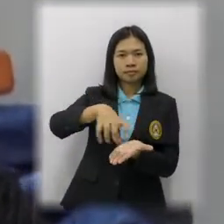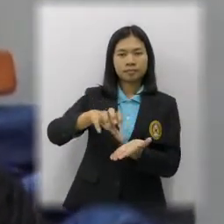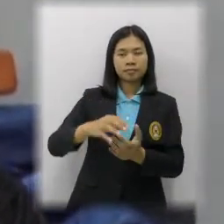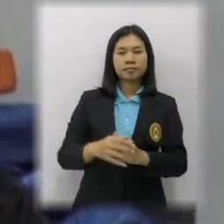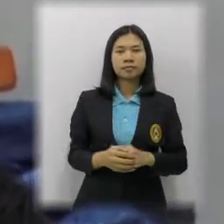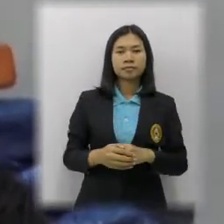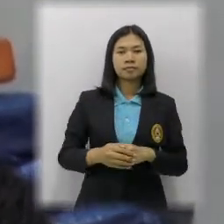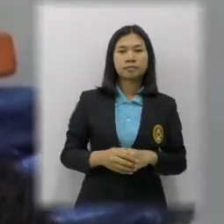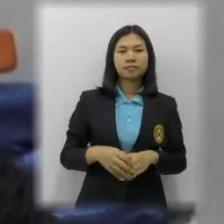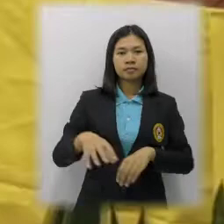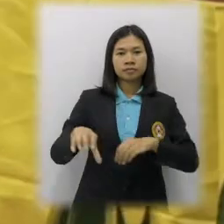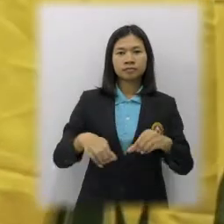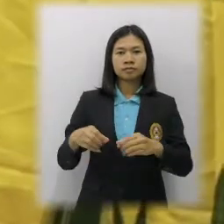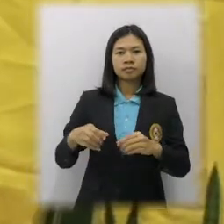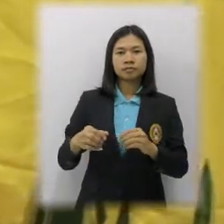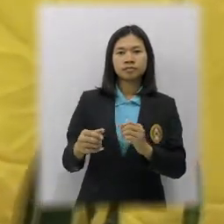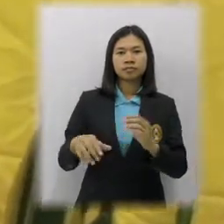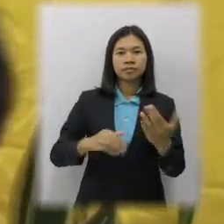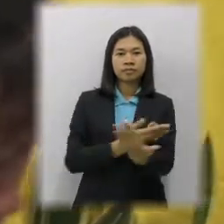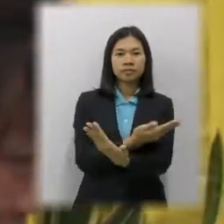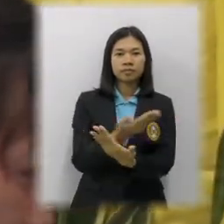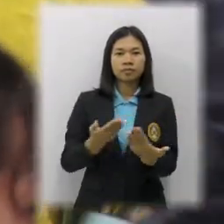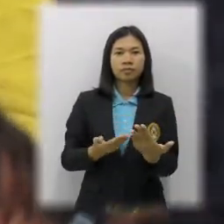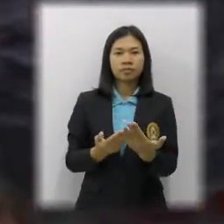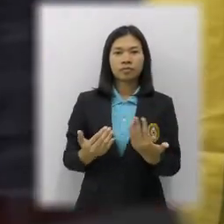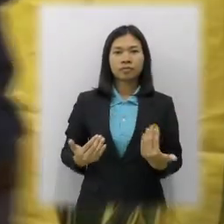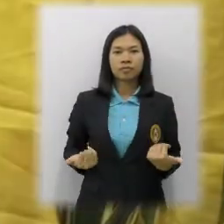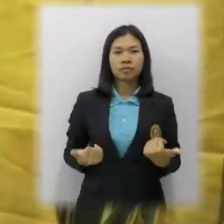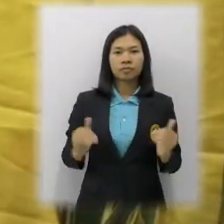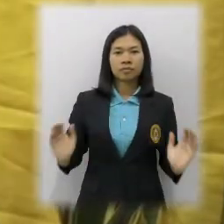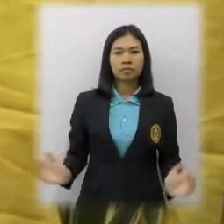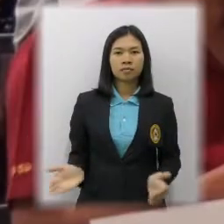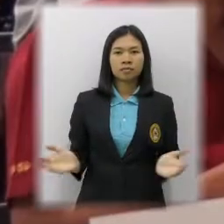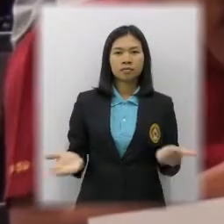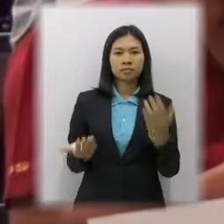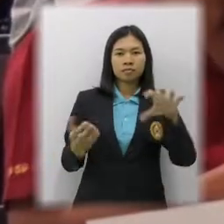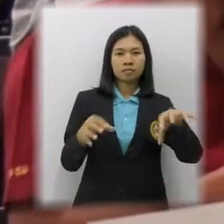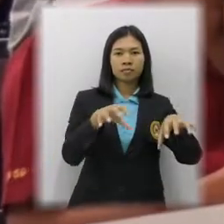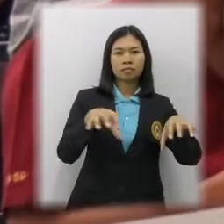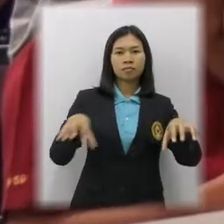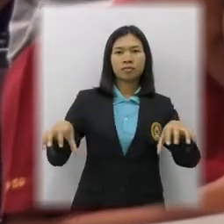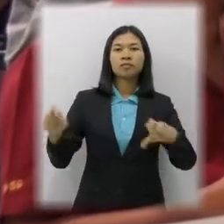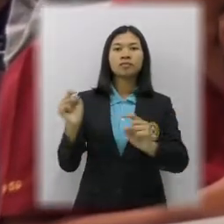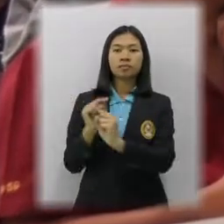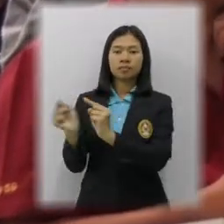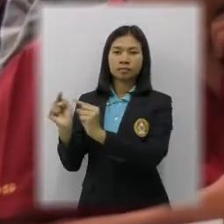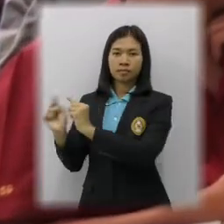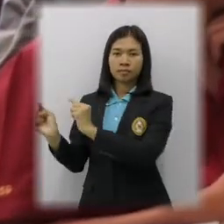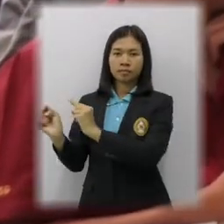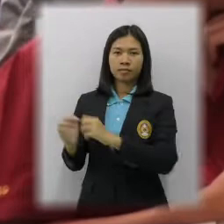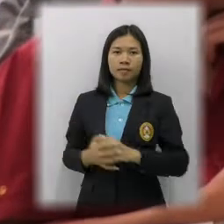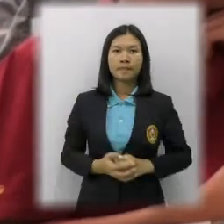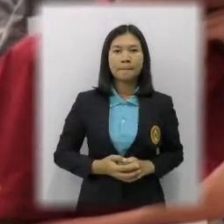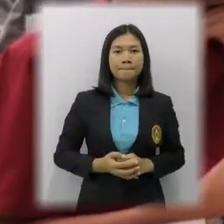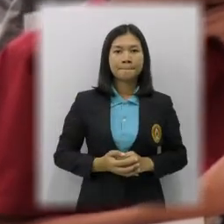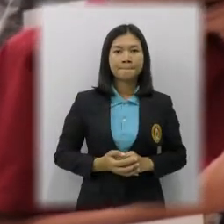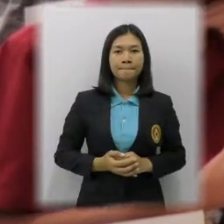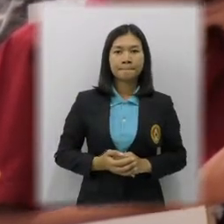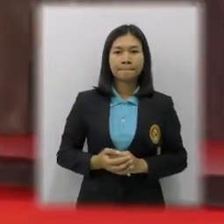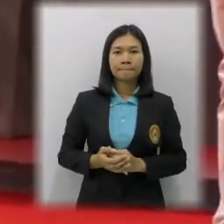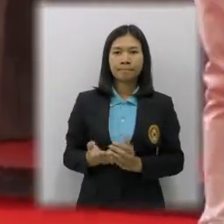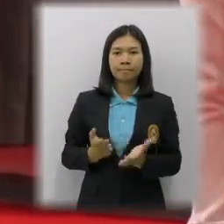านโดยในการจัดเวทีเสวนาครั้งนี้ได้รับการสนับสนุนจากหน่วยงานองค์กรต่างๆประกอบด้วย